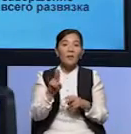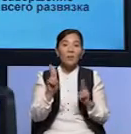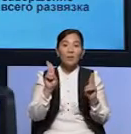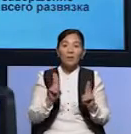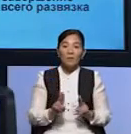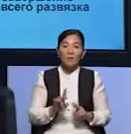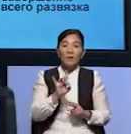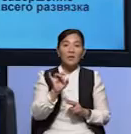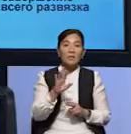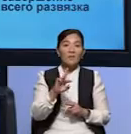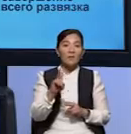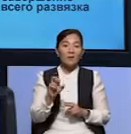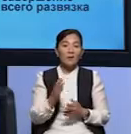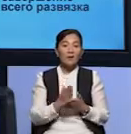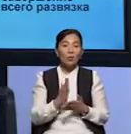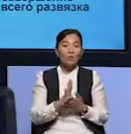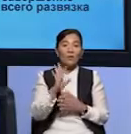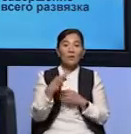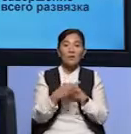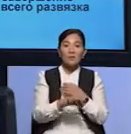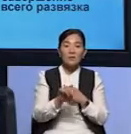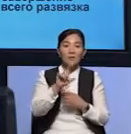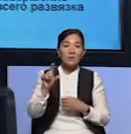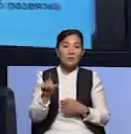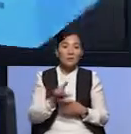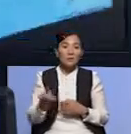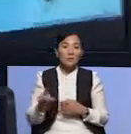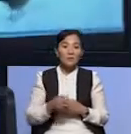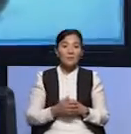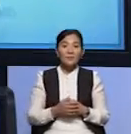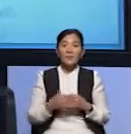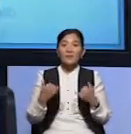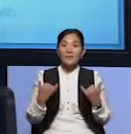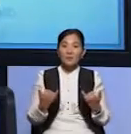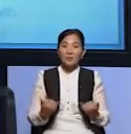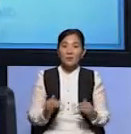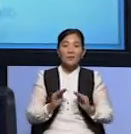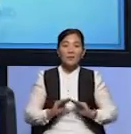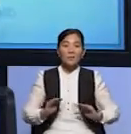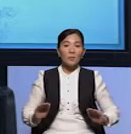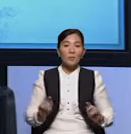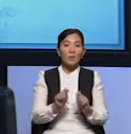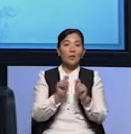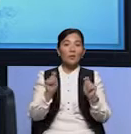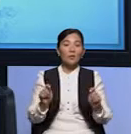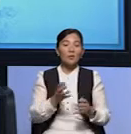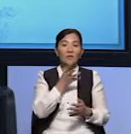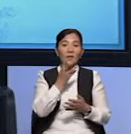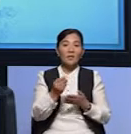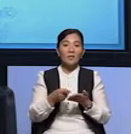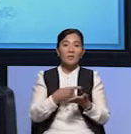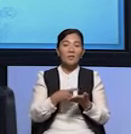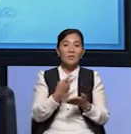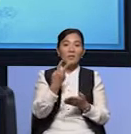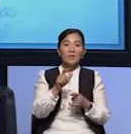правило, развязка находится в конце текста. А сейчас, ребята, откройте свои тетради